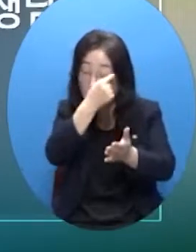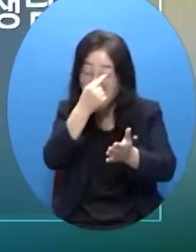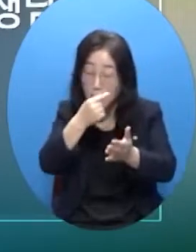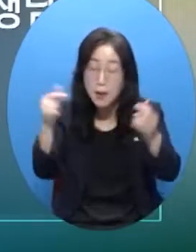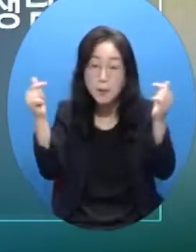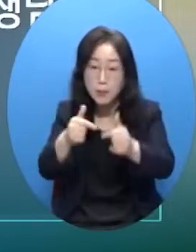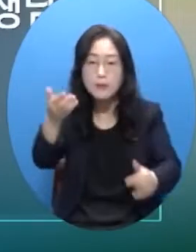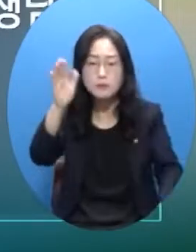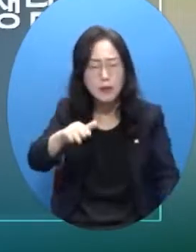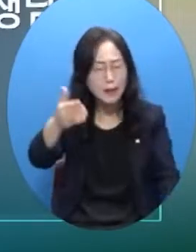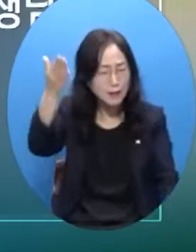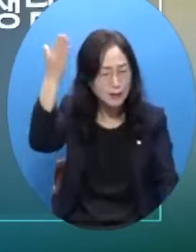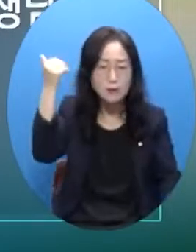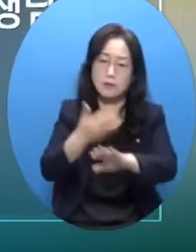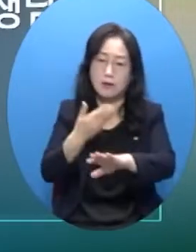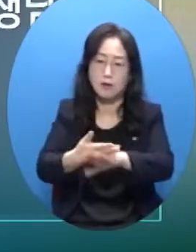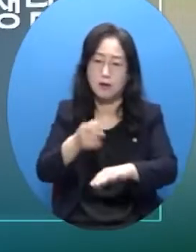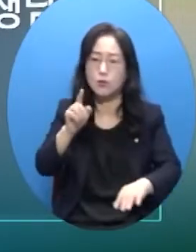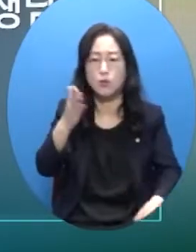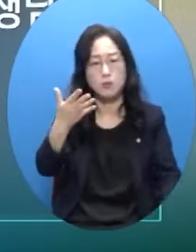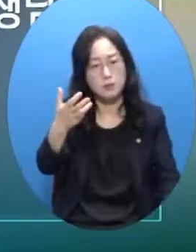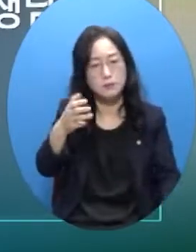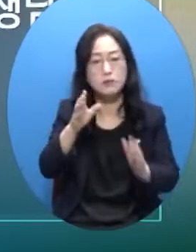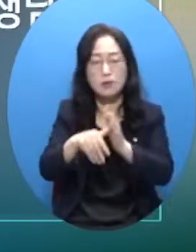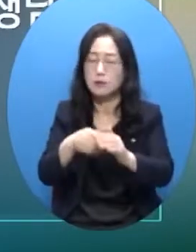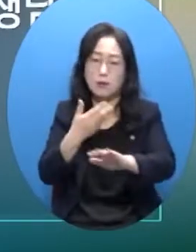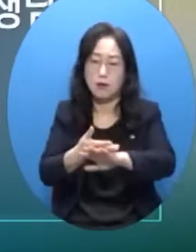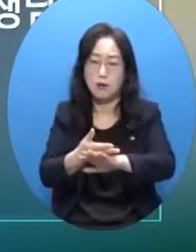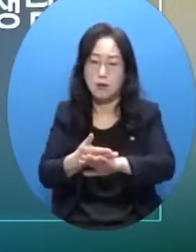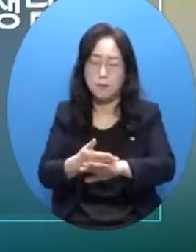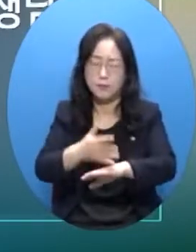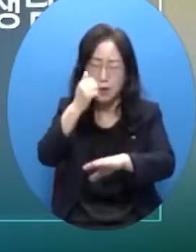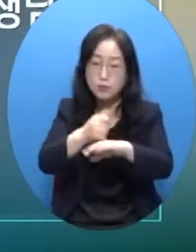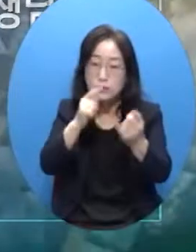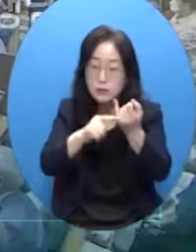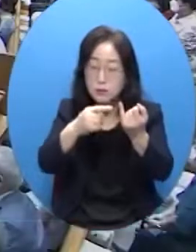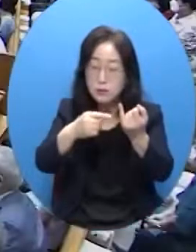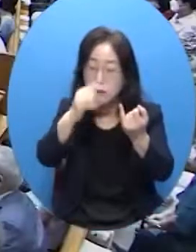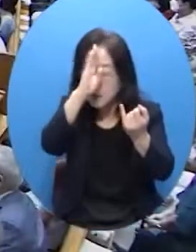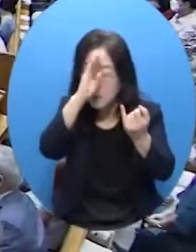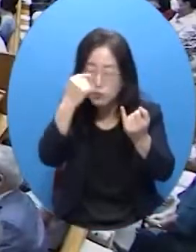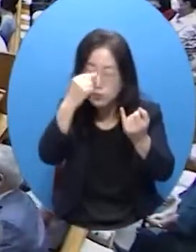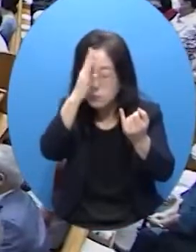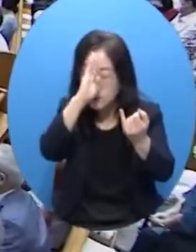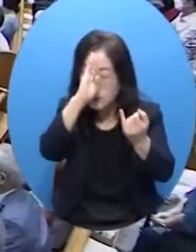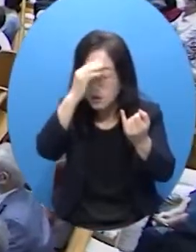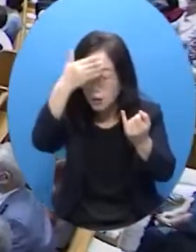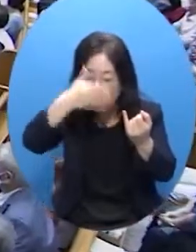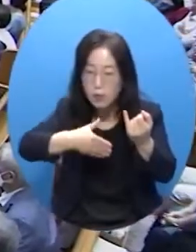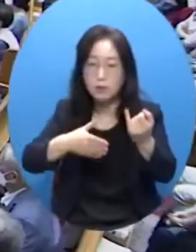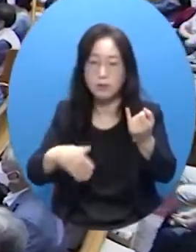어두운 면을 보면 어두워지고 밝은 면을 보면 밝아지기 때문에 우리가 늘 신앙